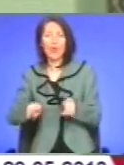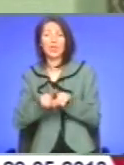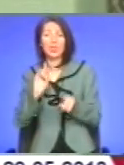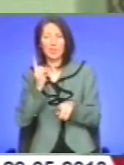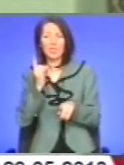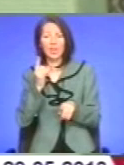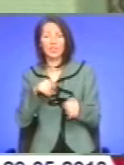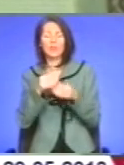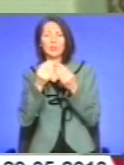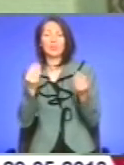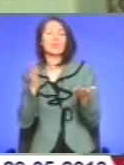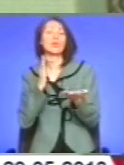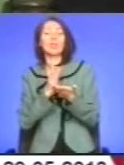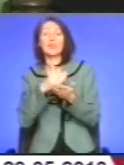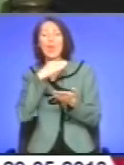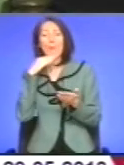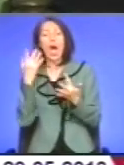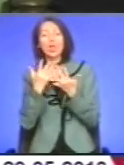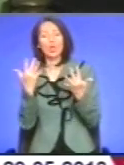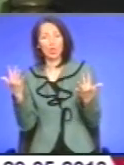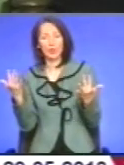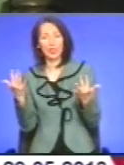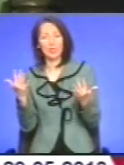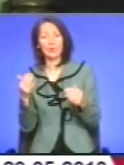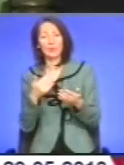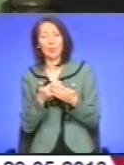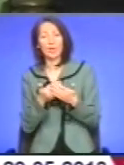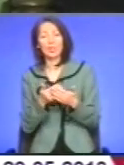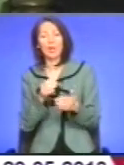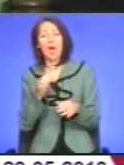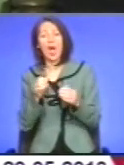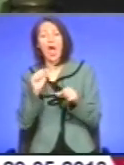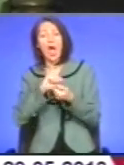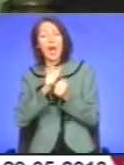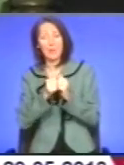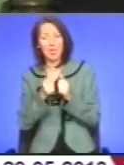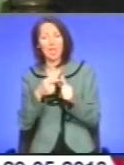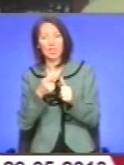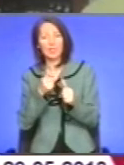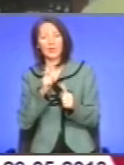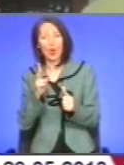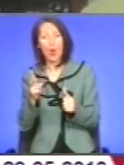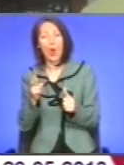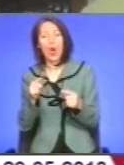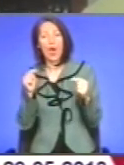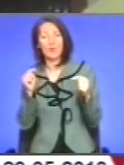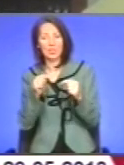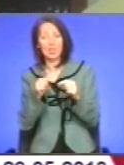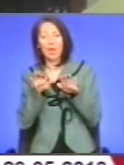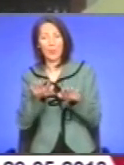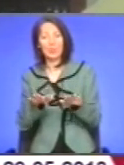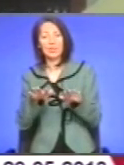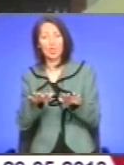В експозиції представлено багато різновидів. До прикладу, камінний, назва якого і визначала його місце